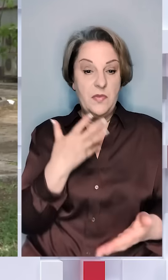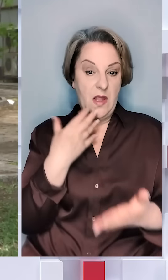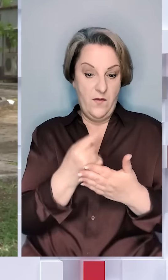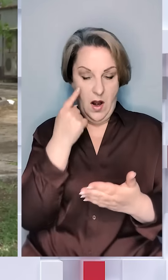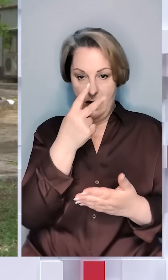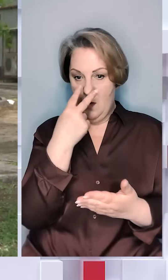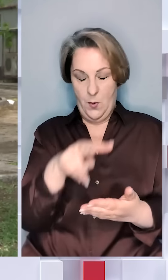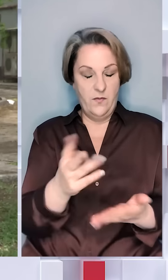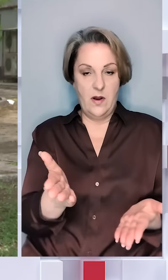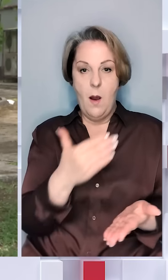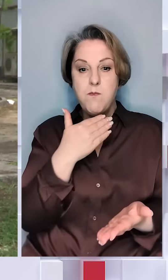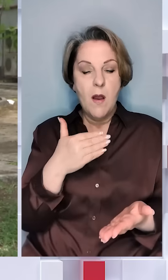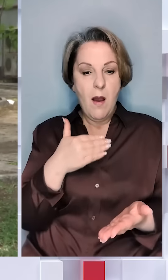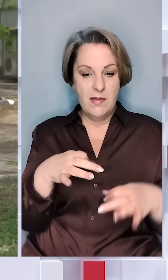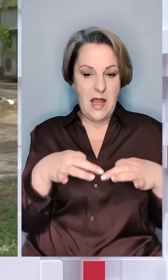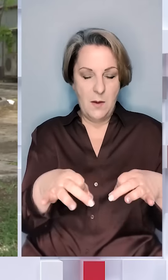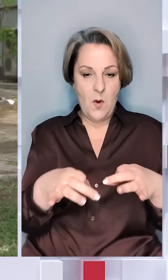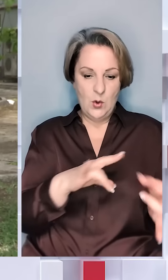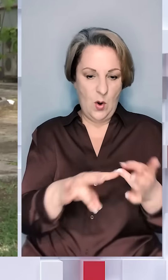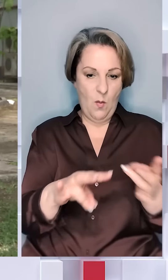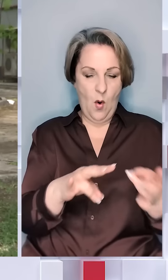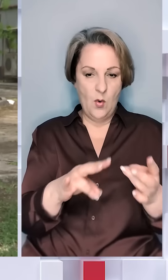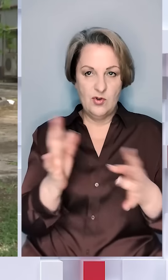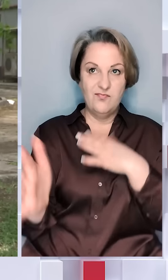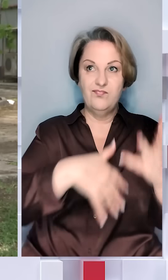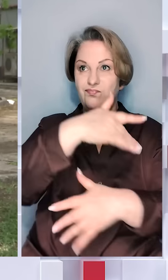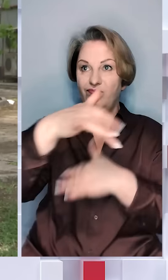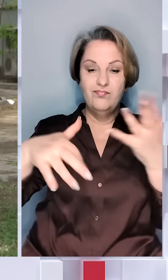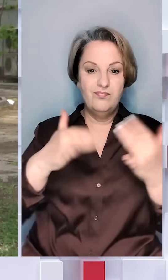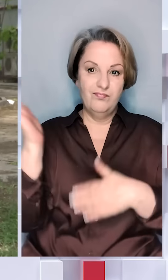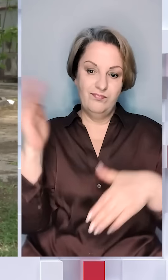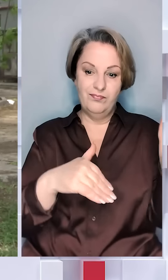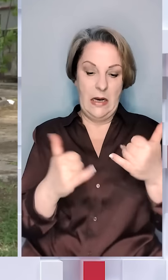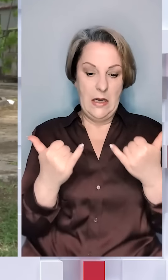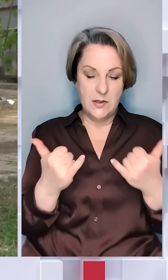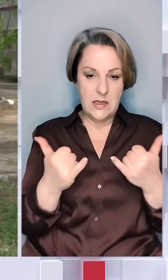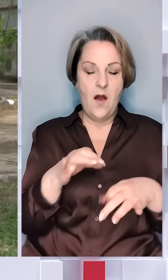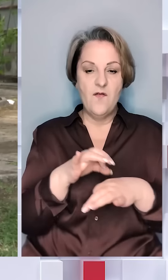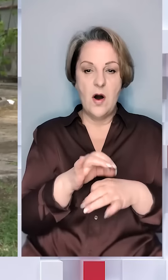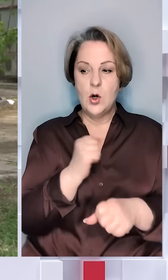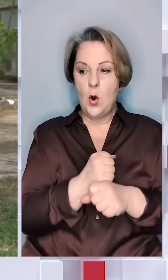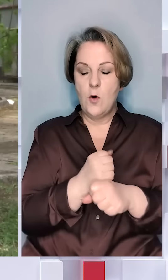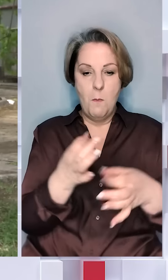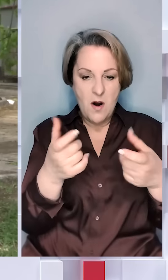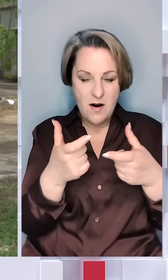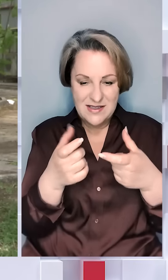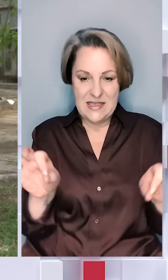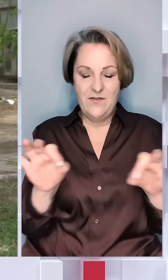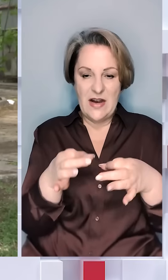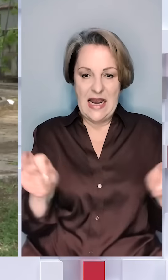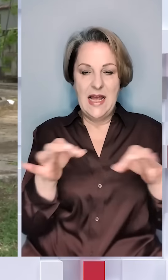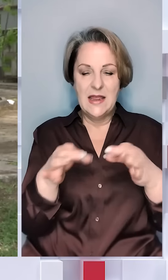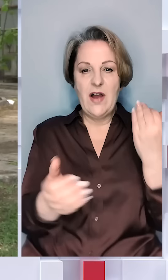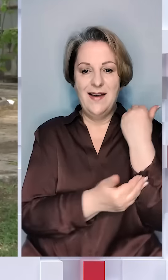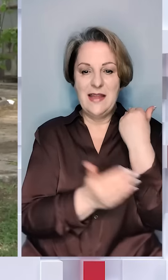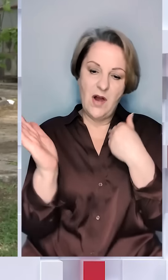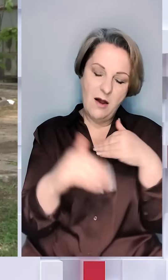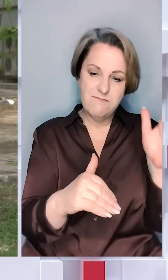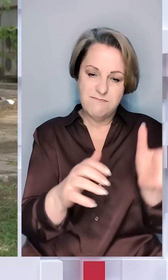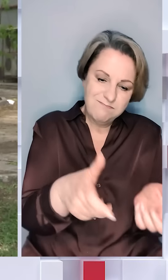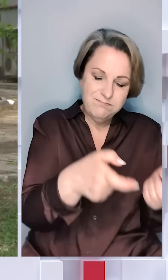власні очі можна було побачити багато машин пошкоджених. Деякі вже сьогодні ми проводили роботи з вивільнення, так з дерев'яного